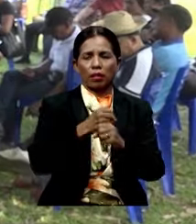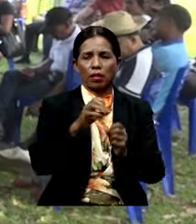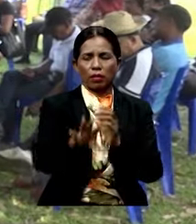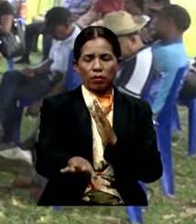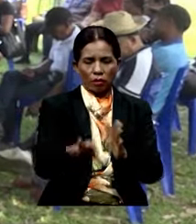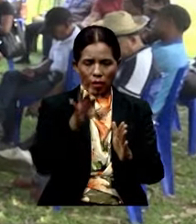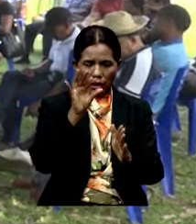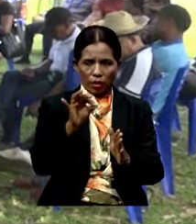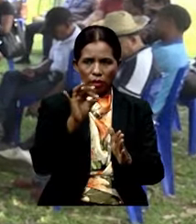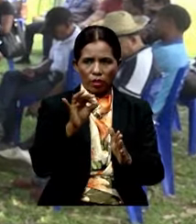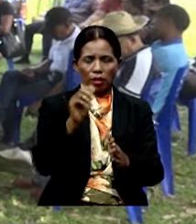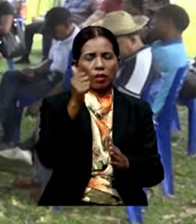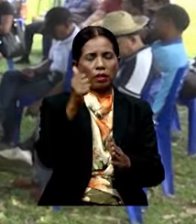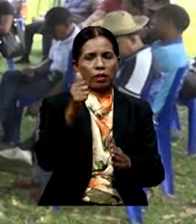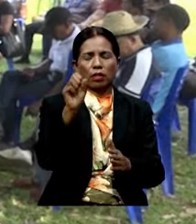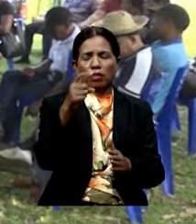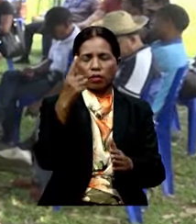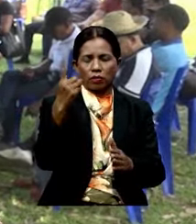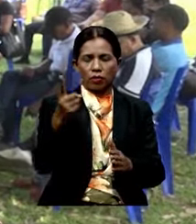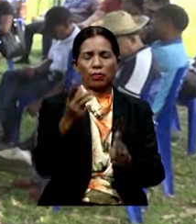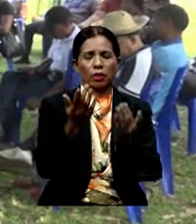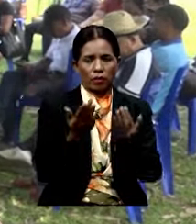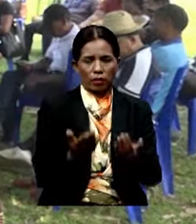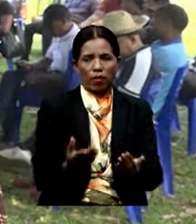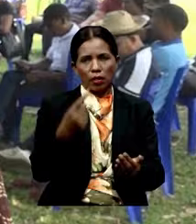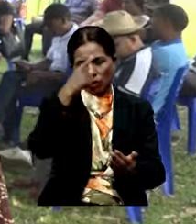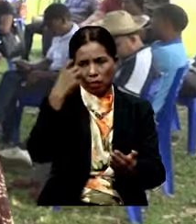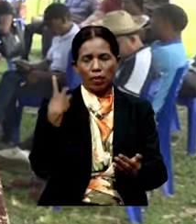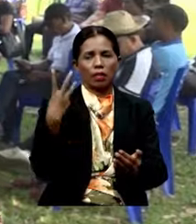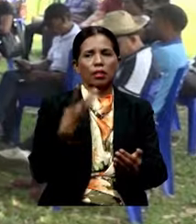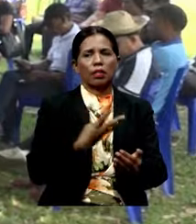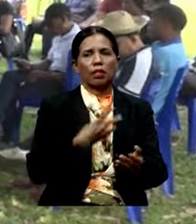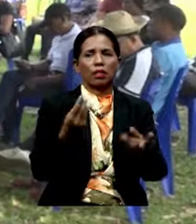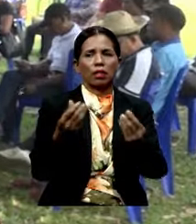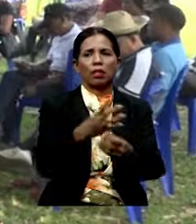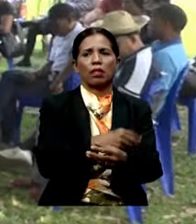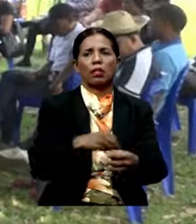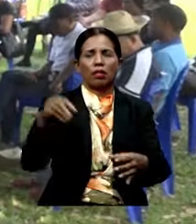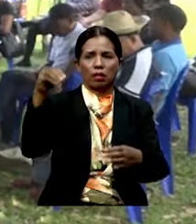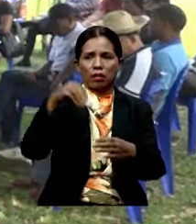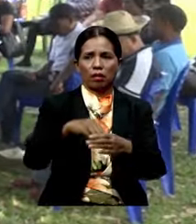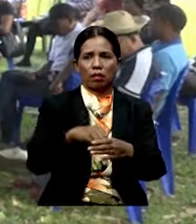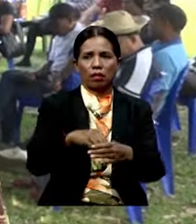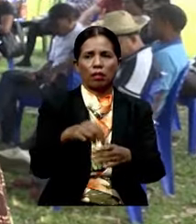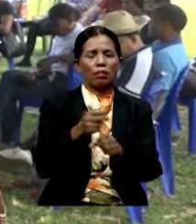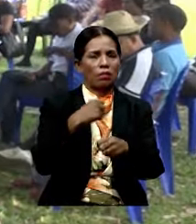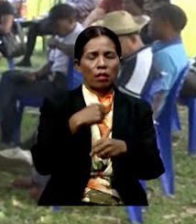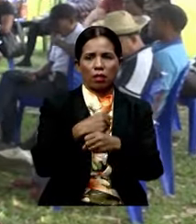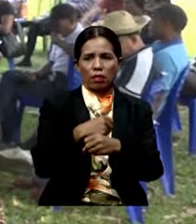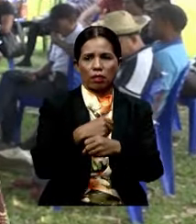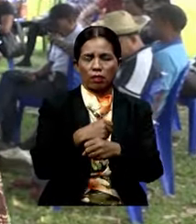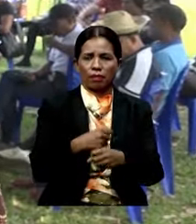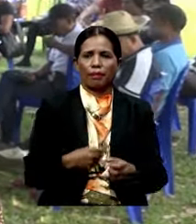ne, des atau on zero zito ne lalas, tama ita ne raine puto man tia ona ho pupuk be fabrikaru,